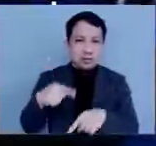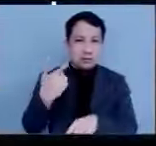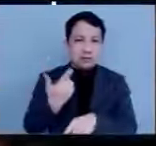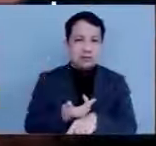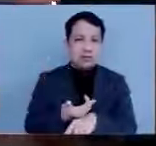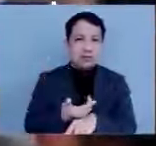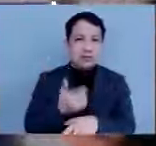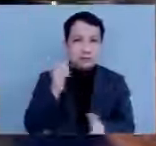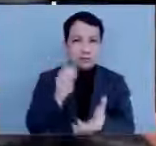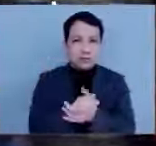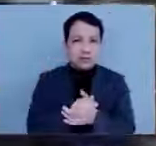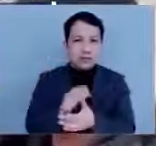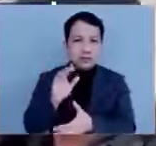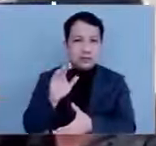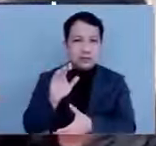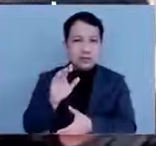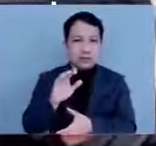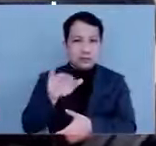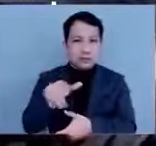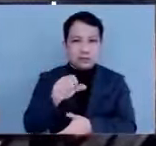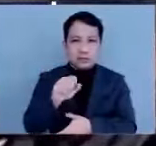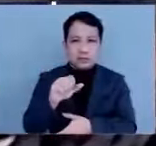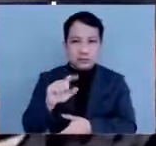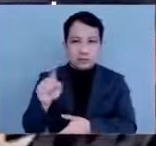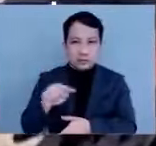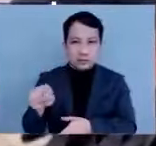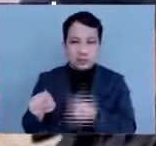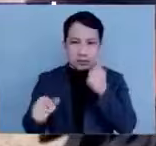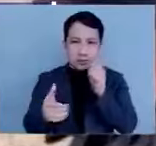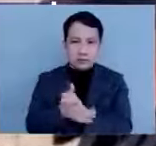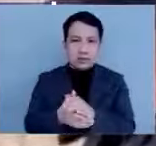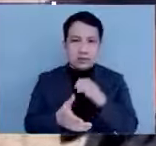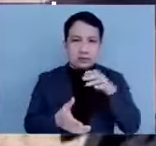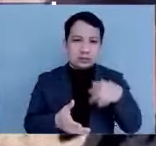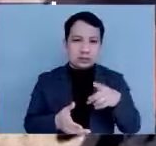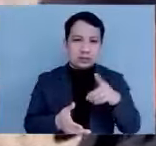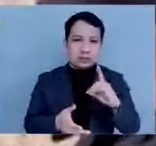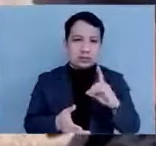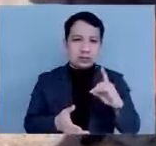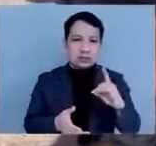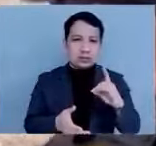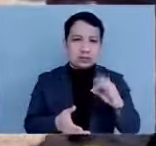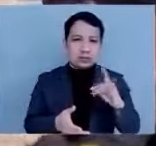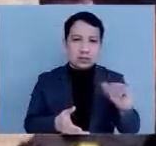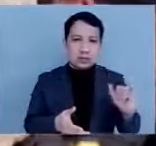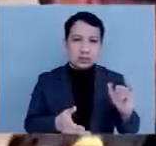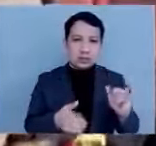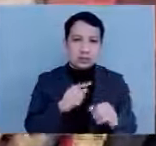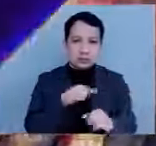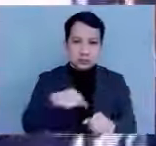asawa ni Beyonce na si Jay-Z at kaibigan niyang si P. Diddy. Wala pang say dyan si Queen Bey.